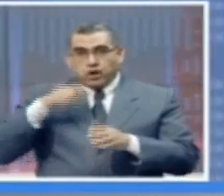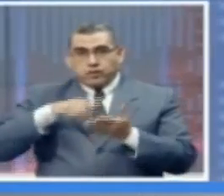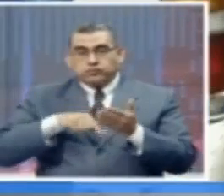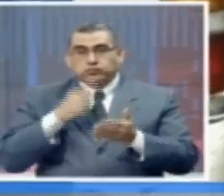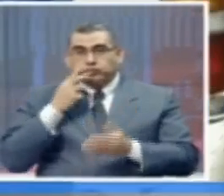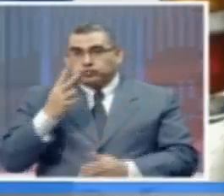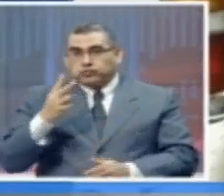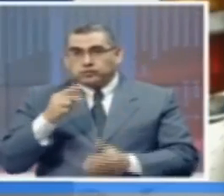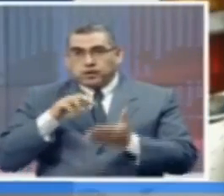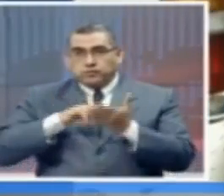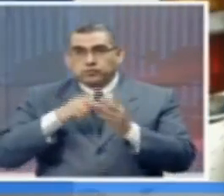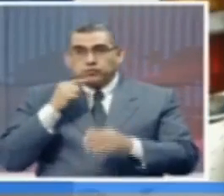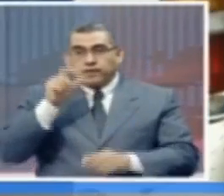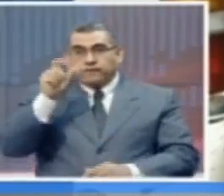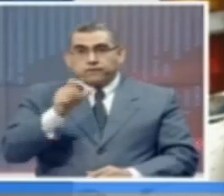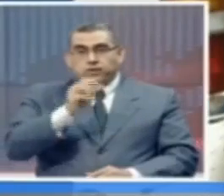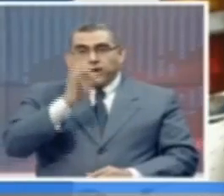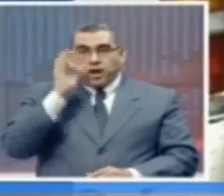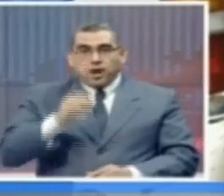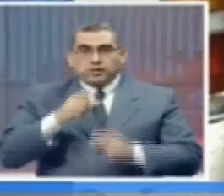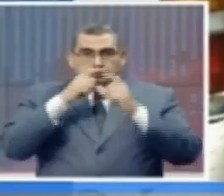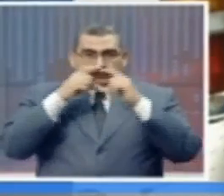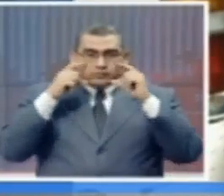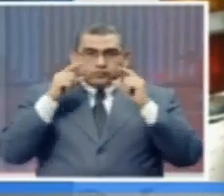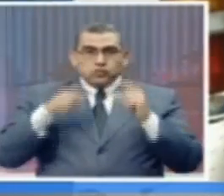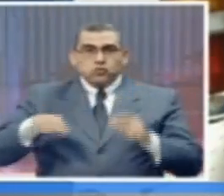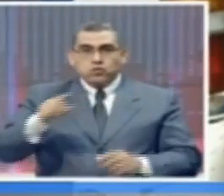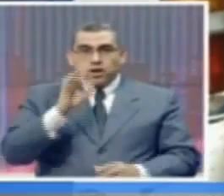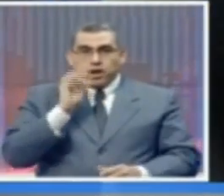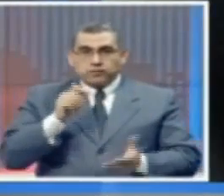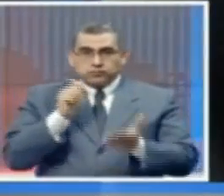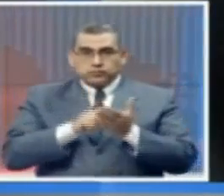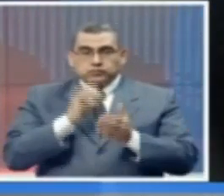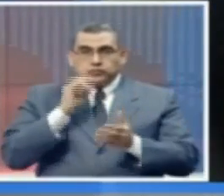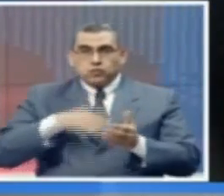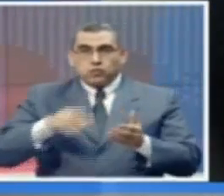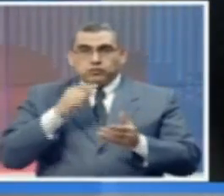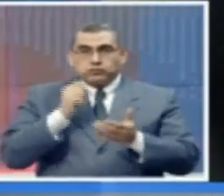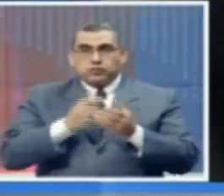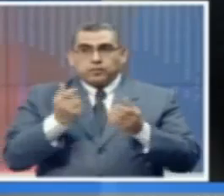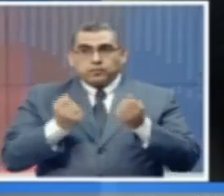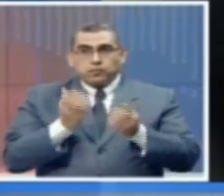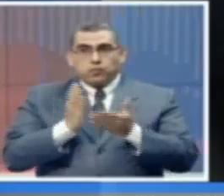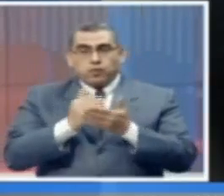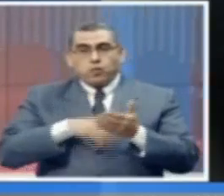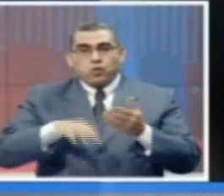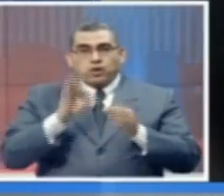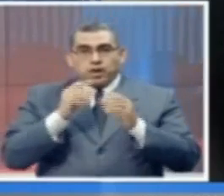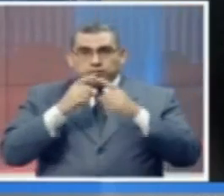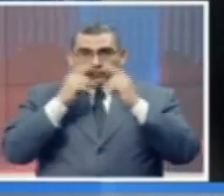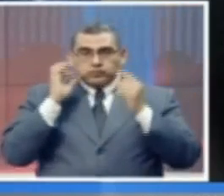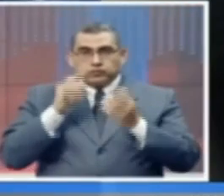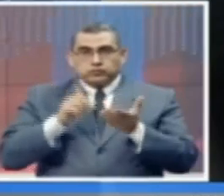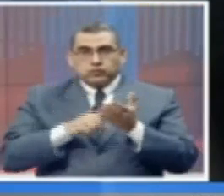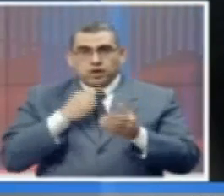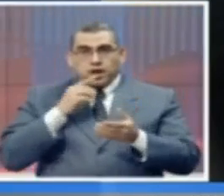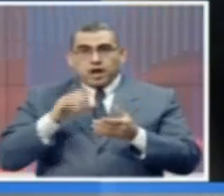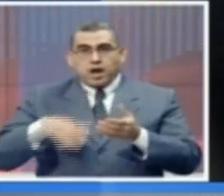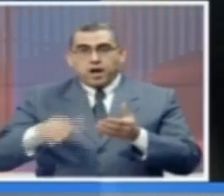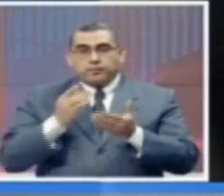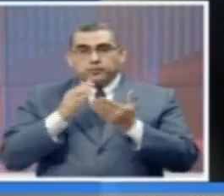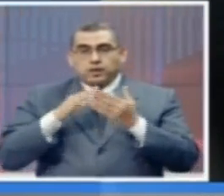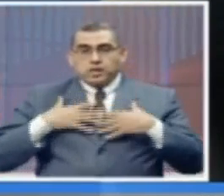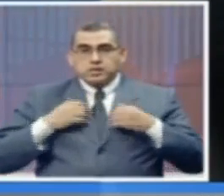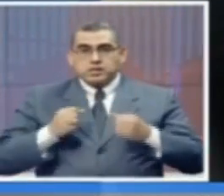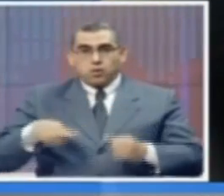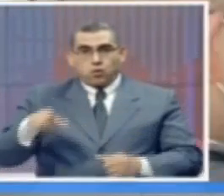الخاصة بإلزام المواطنين بتطبيق الإجراءات الاحترازية وارتداء الكمامات الواقية داخل وسائل النقل العام والجماعي حفاظا على